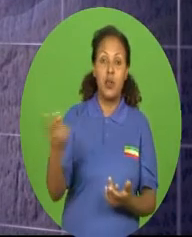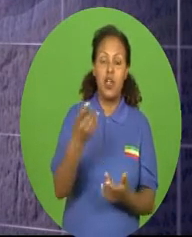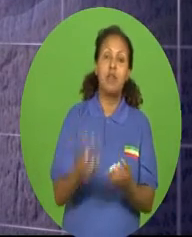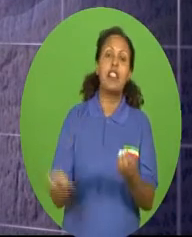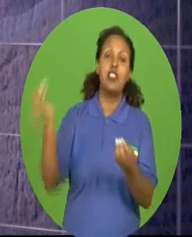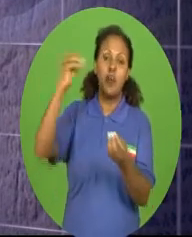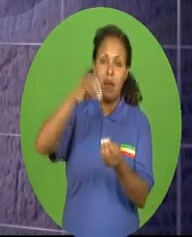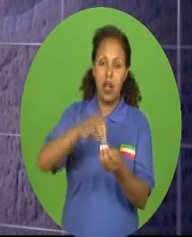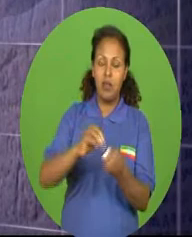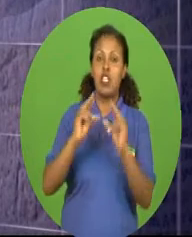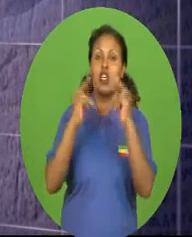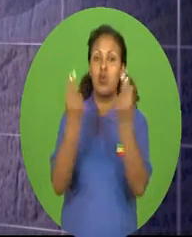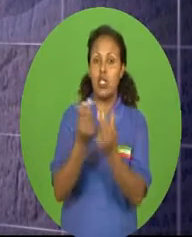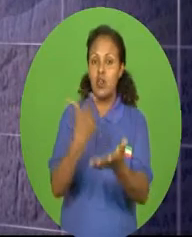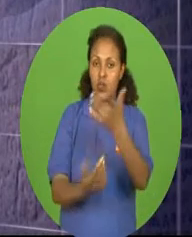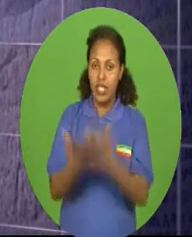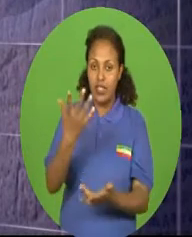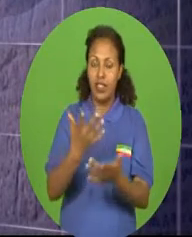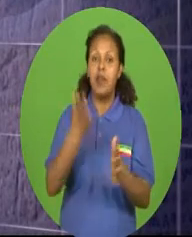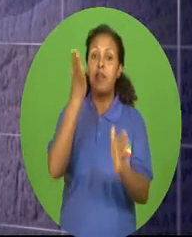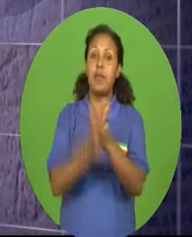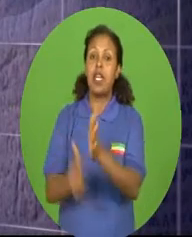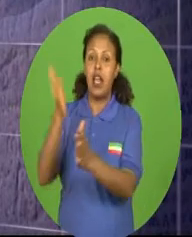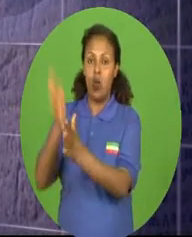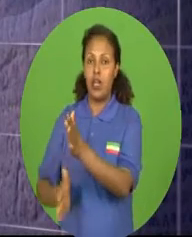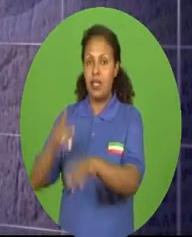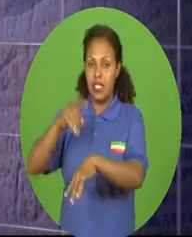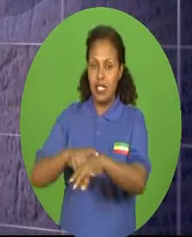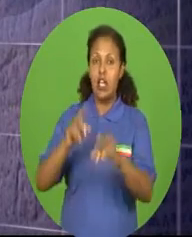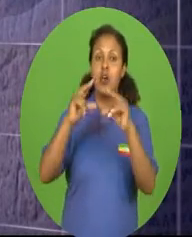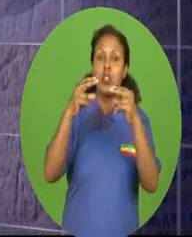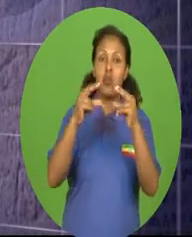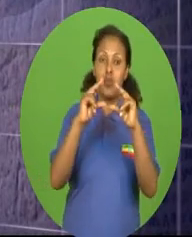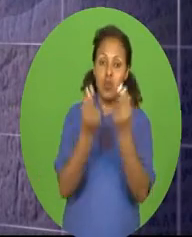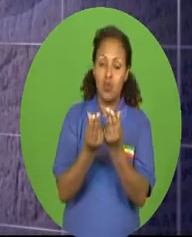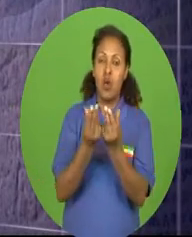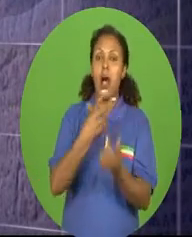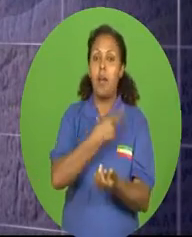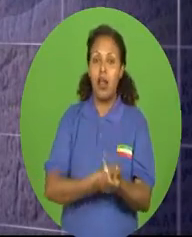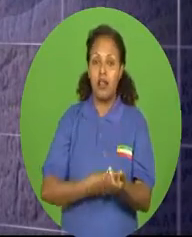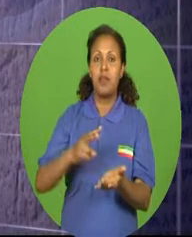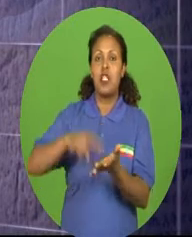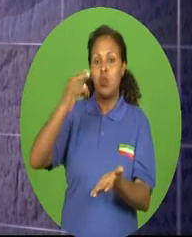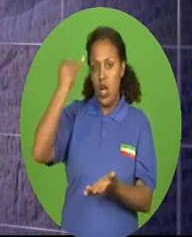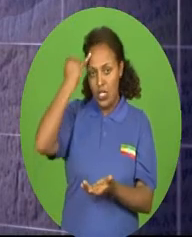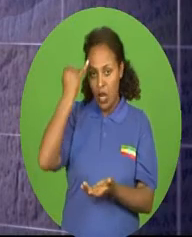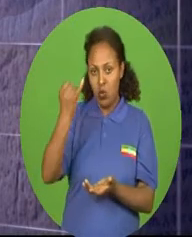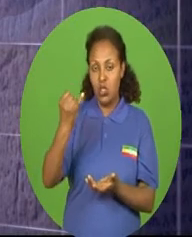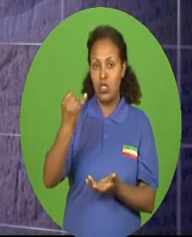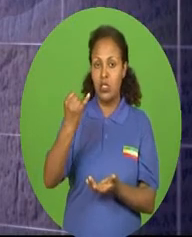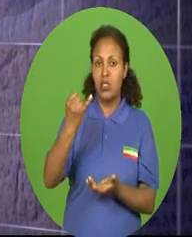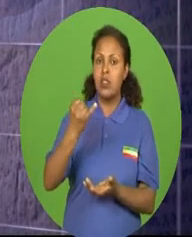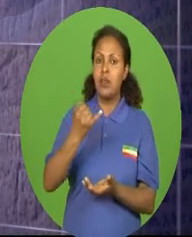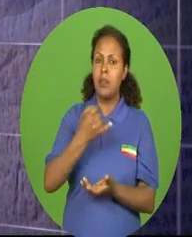ሲሆን በተጨማሪም የቡድን ውይይት በሚከናወንበት ጊዜ በቡድኑ አባላት የሚነሱ